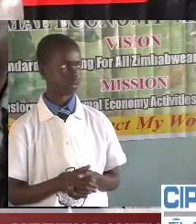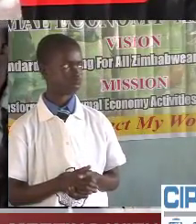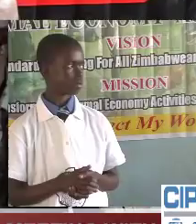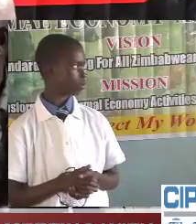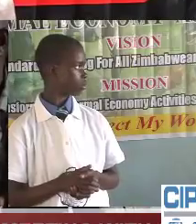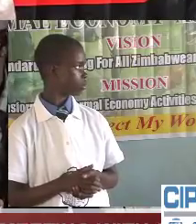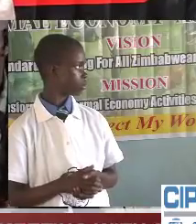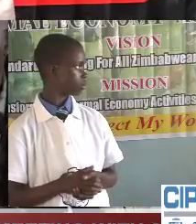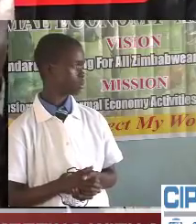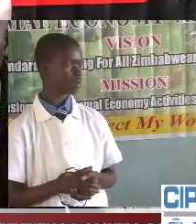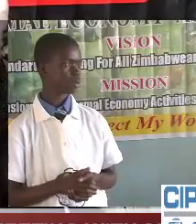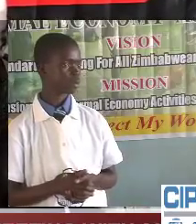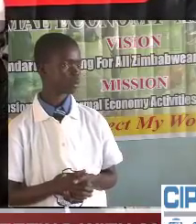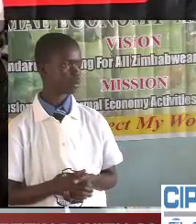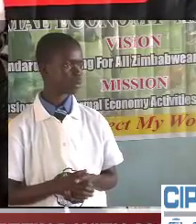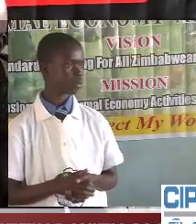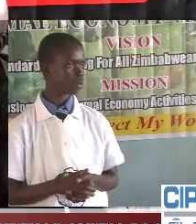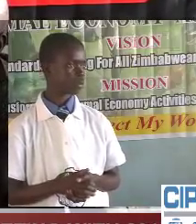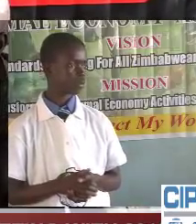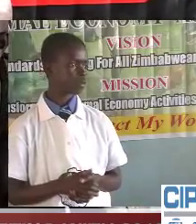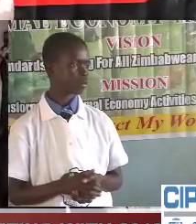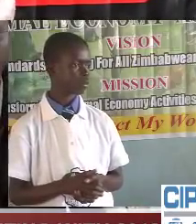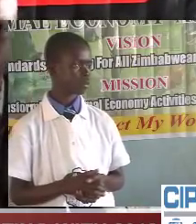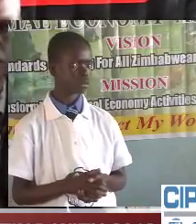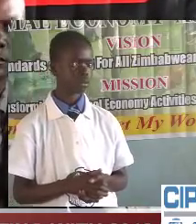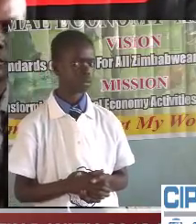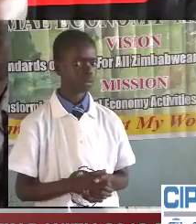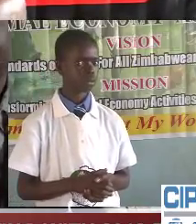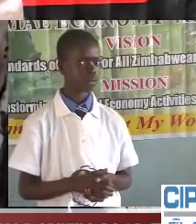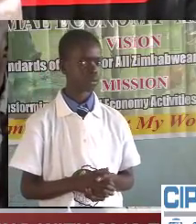Rambe zvenyu makasumudza maoko microphone inosvika kwamuri.